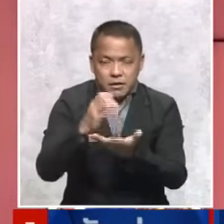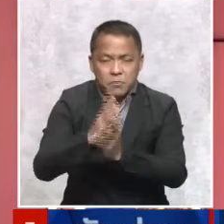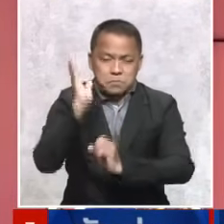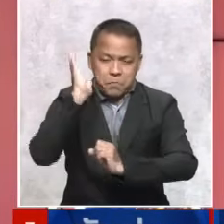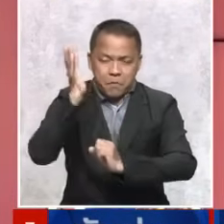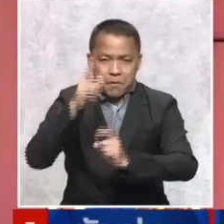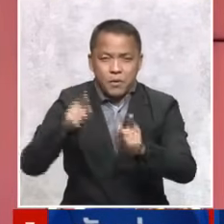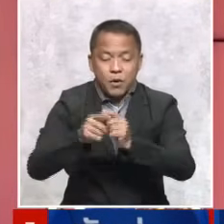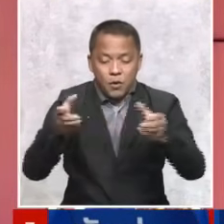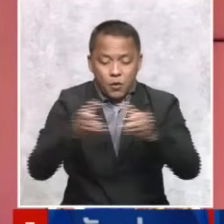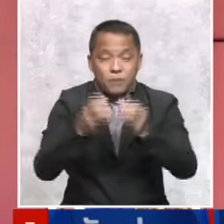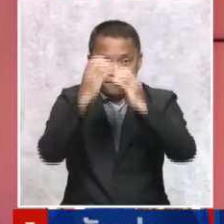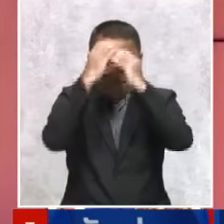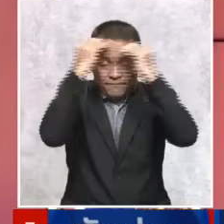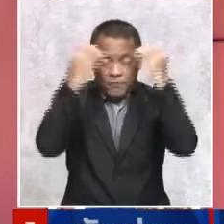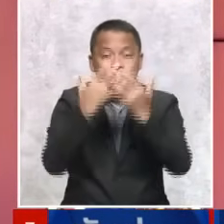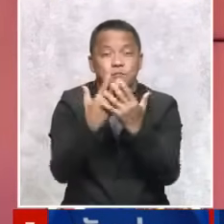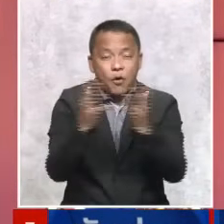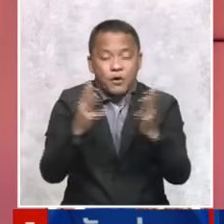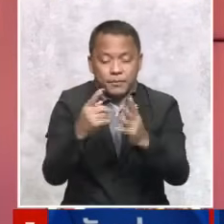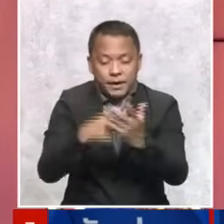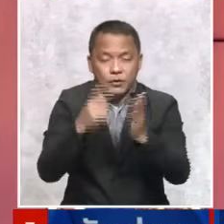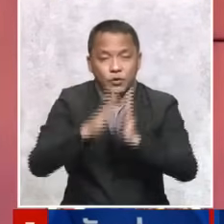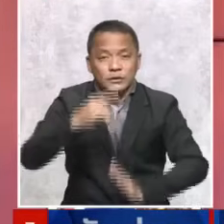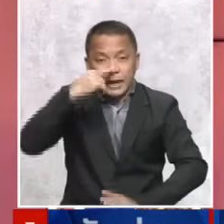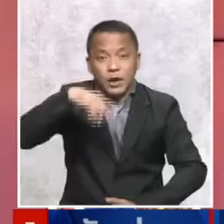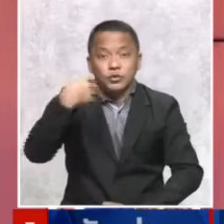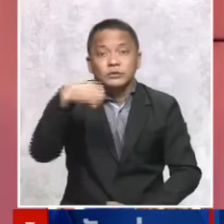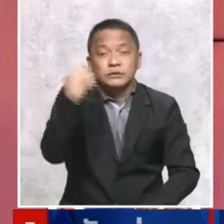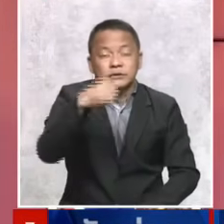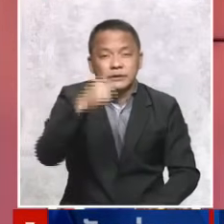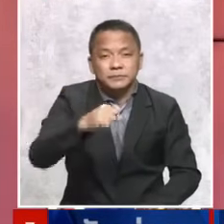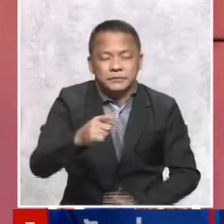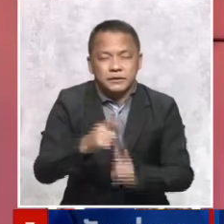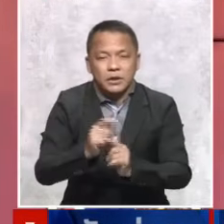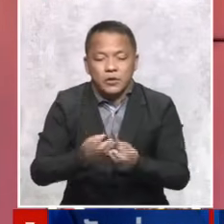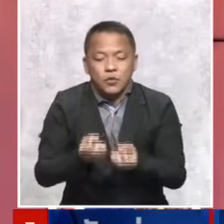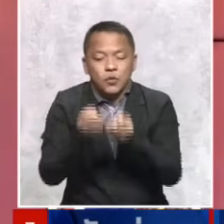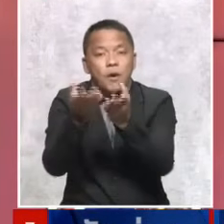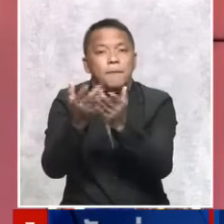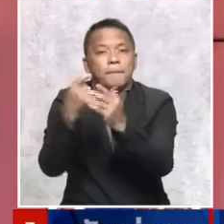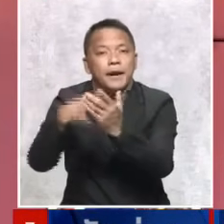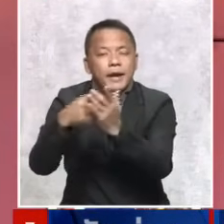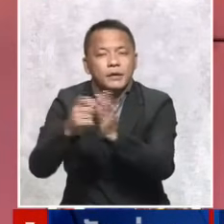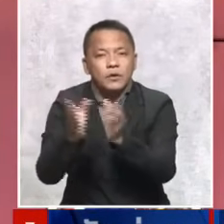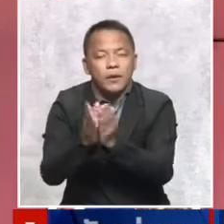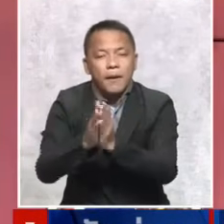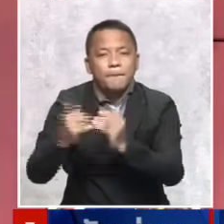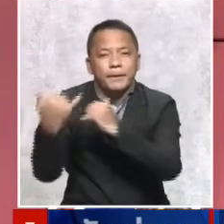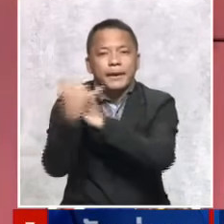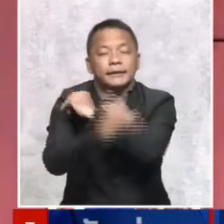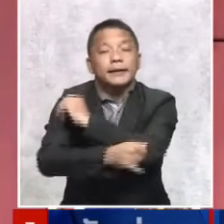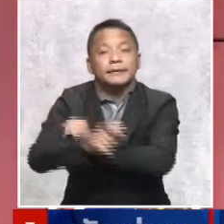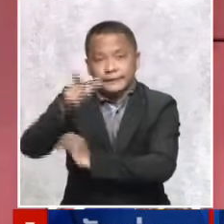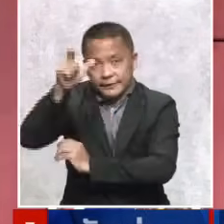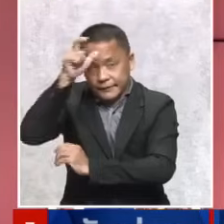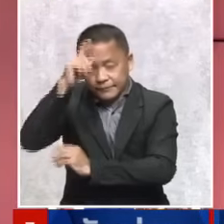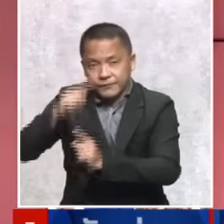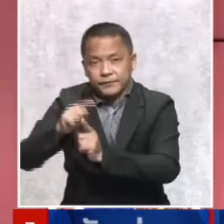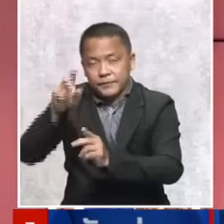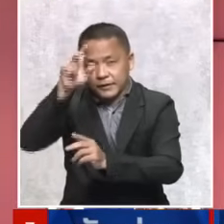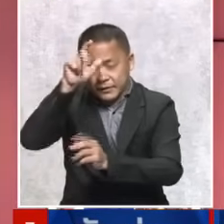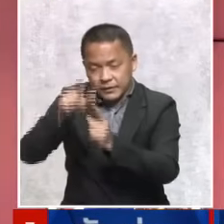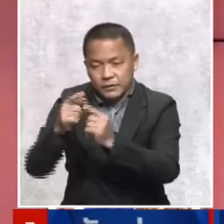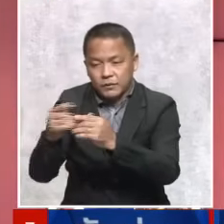ว่าหลังจากที่กลุ่มฮามาสได้ปล่อยตัวประกันคนไทย10คนได้มีการส่งมอบตัวประกันผ่านทางประเทศอียิปต์ซึ่งก็มีชายแดนติ